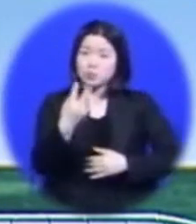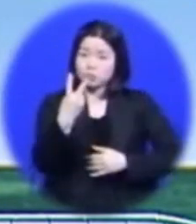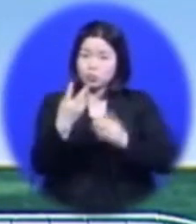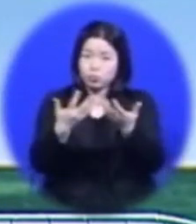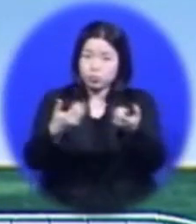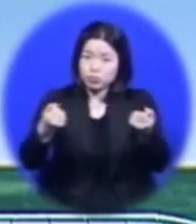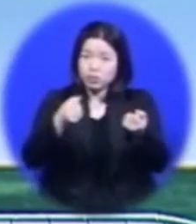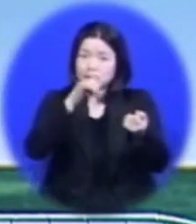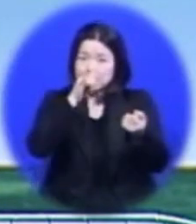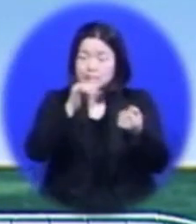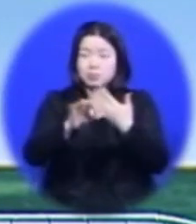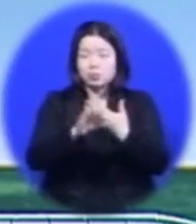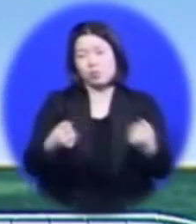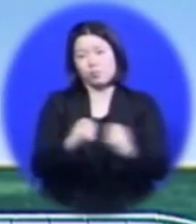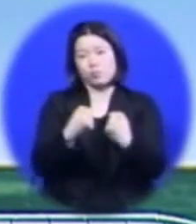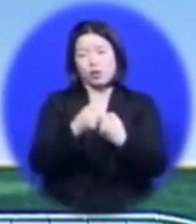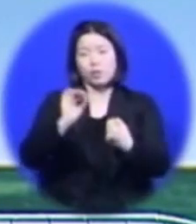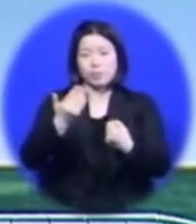싸우게 되죠.